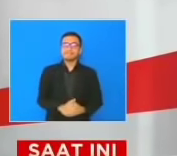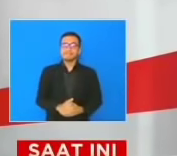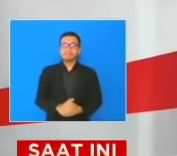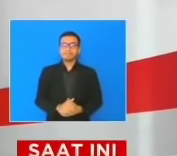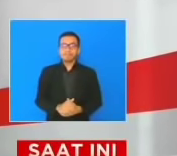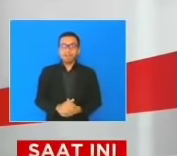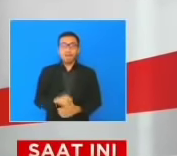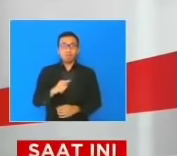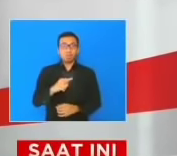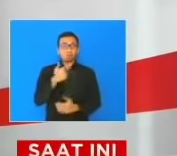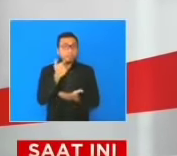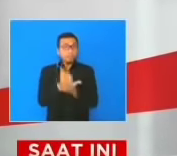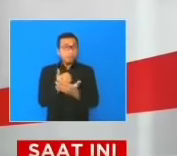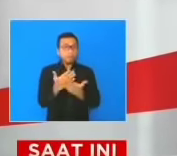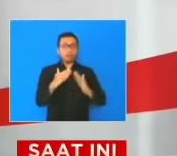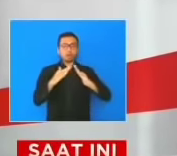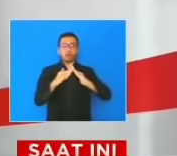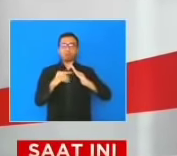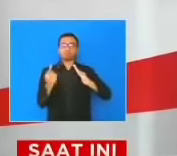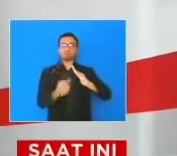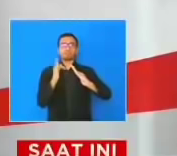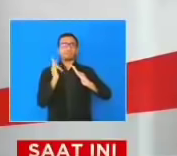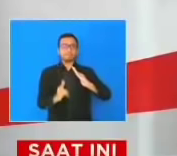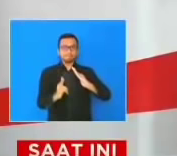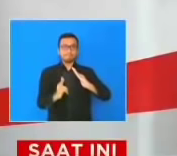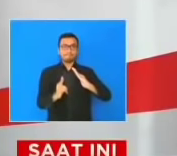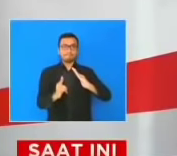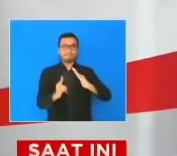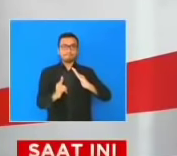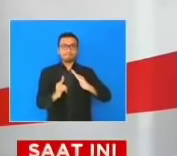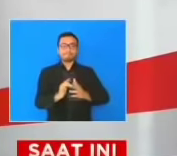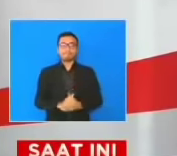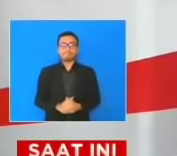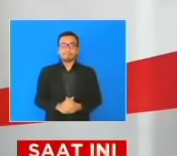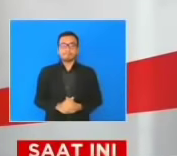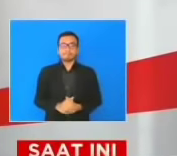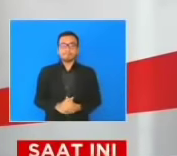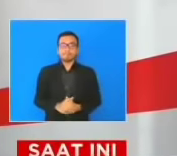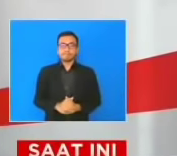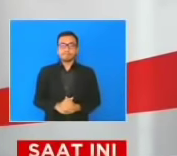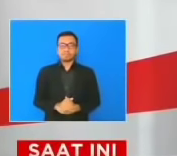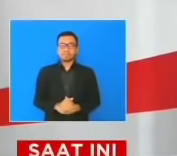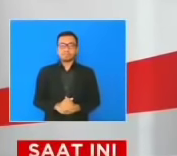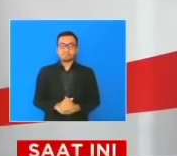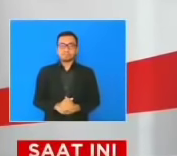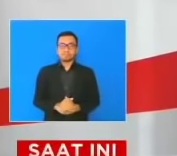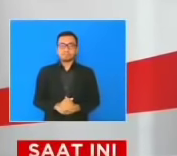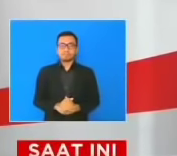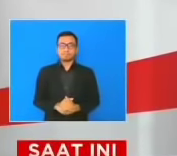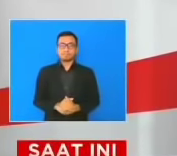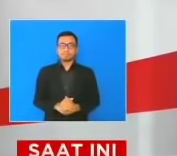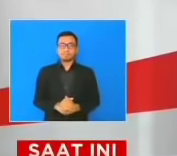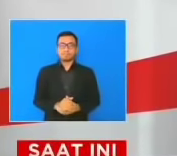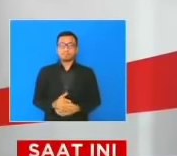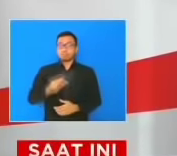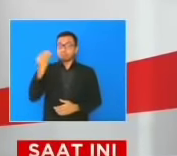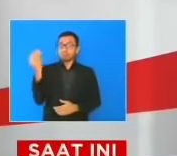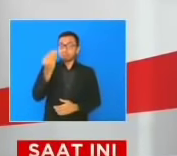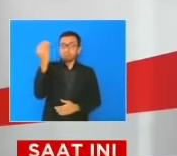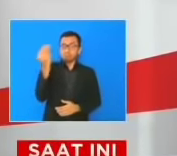baik di rumah, tidak melakukan perjalanan kemanapun, bukan